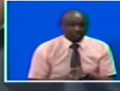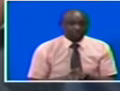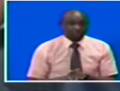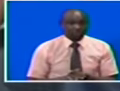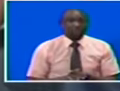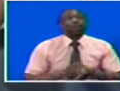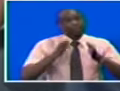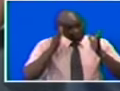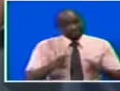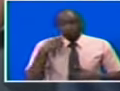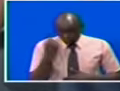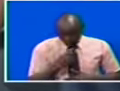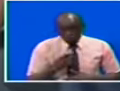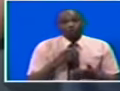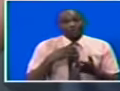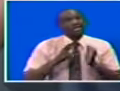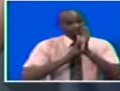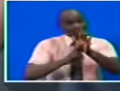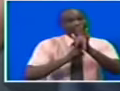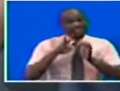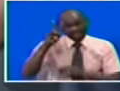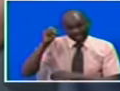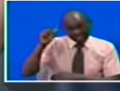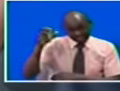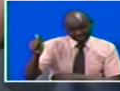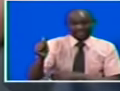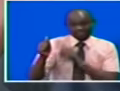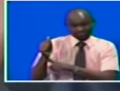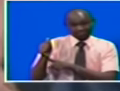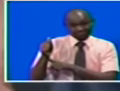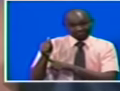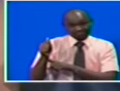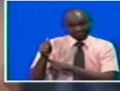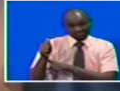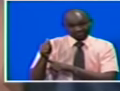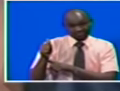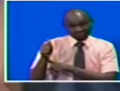yule ambaye atakuwa anabeba bendera ya muungano wetu